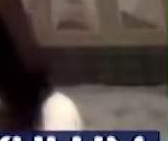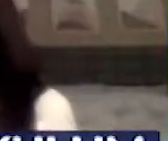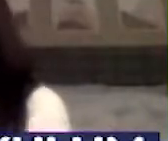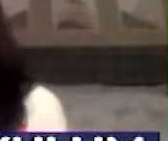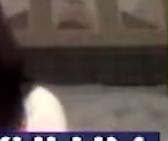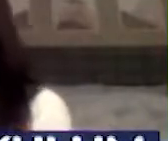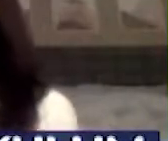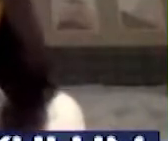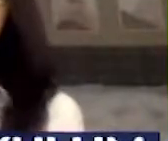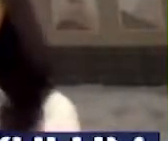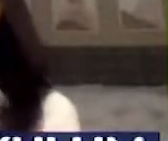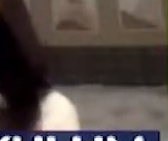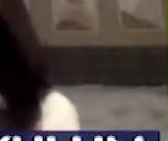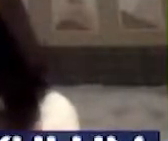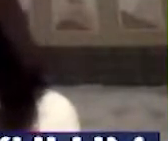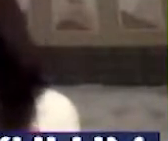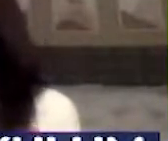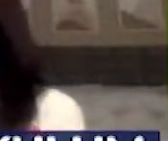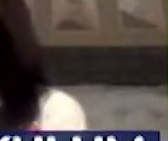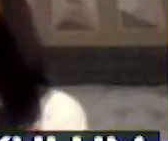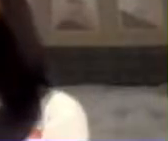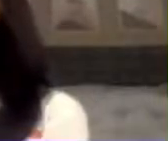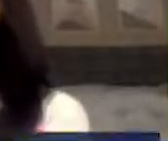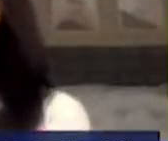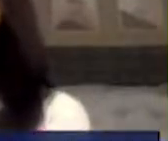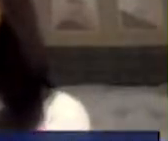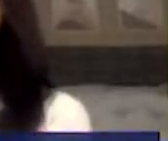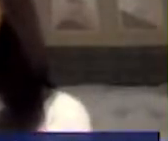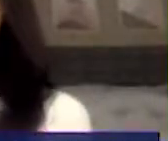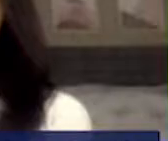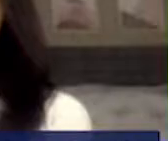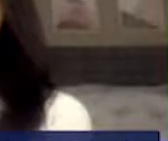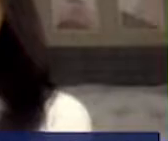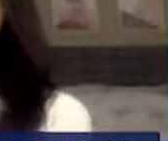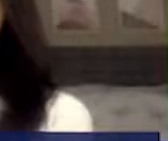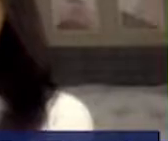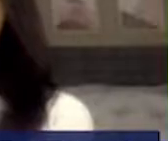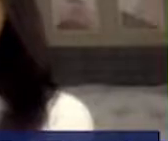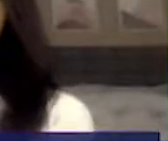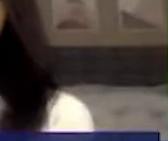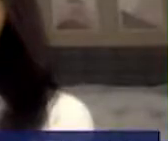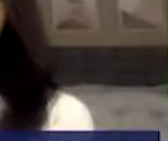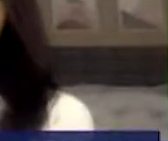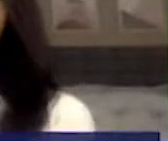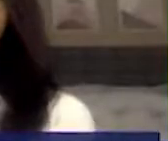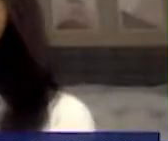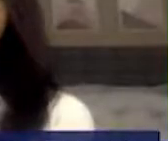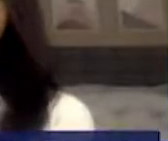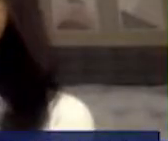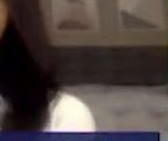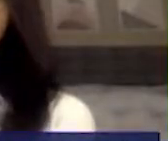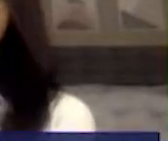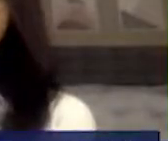harus memilih kurikulumnya sendiri gitu jadi aku bisa disimpulkan dari Keisha sendiri harapannya jangan diberikan opsi tapi menjadi